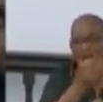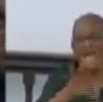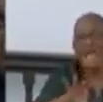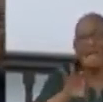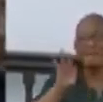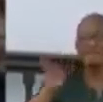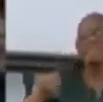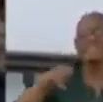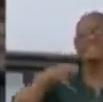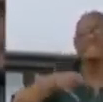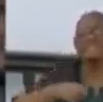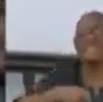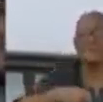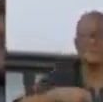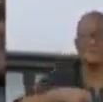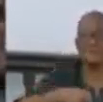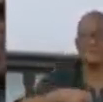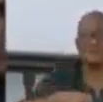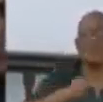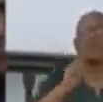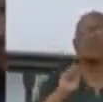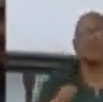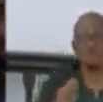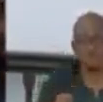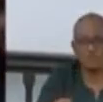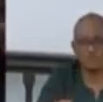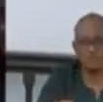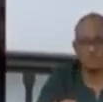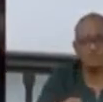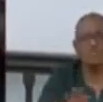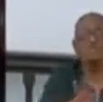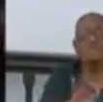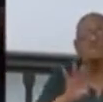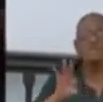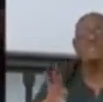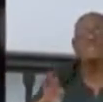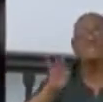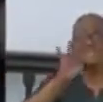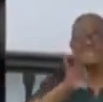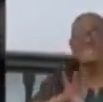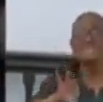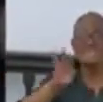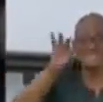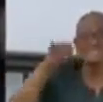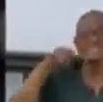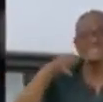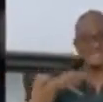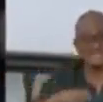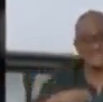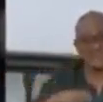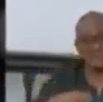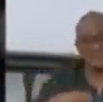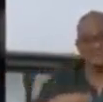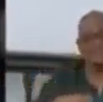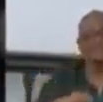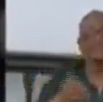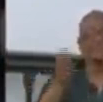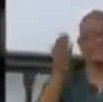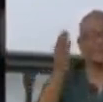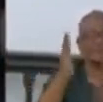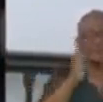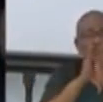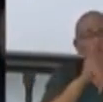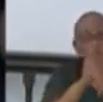President Chandrika Prasad Santokhi taki atap buang Oktober in en verprikti taki a fes bijos of kondre taki digra